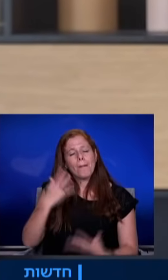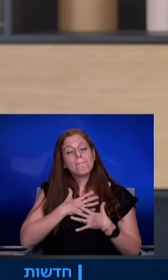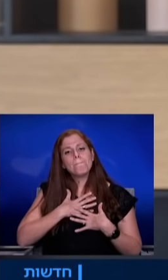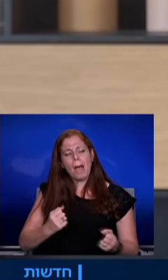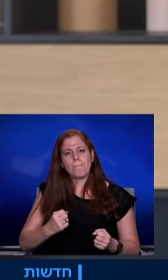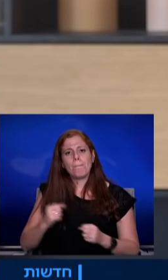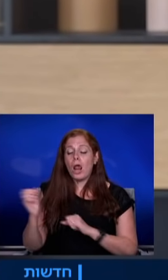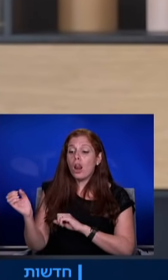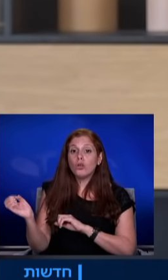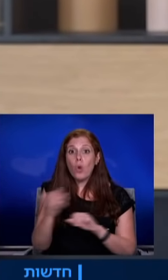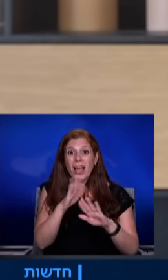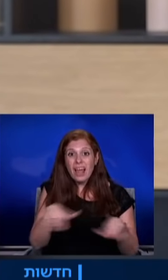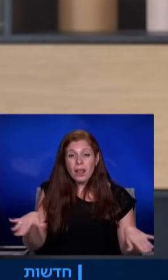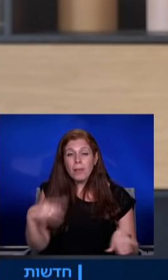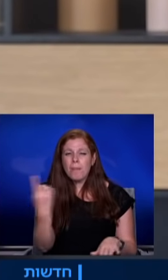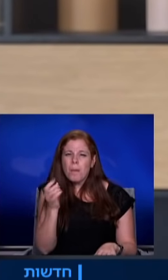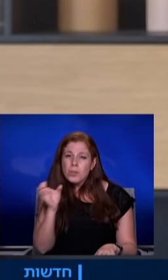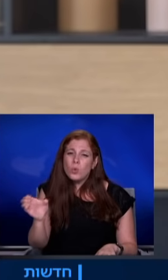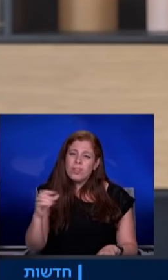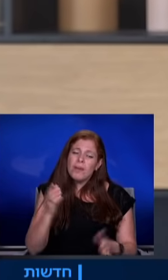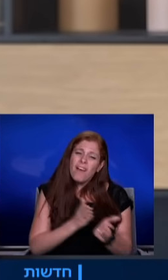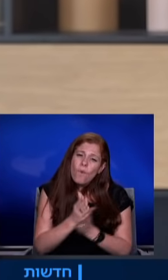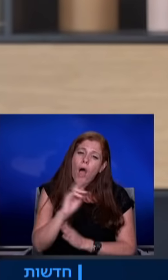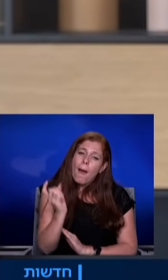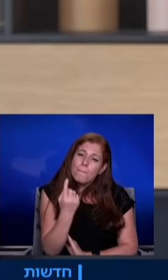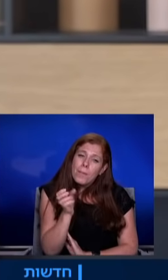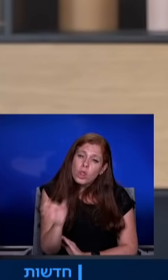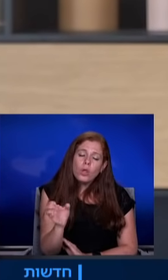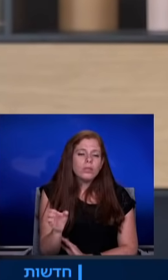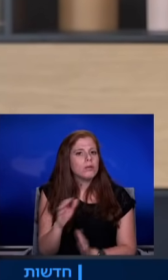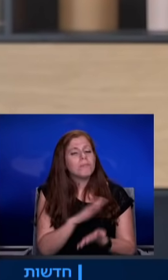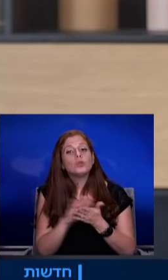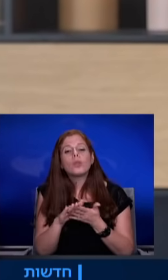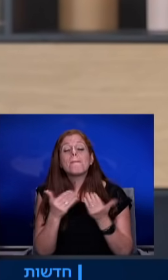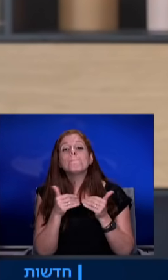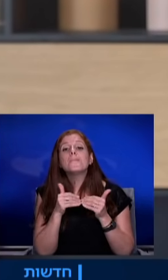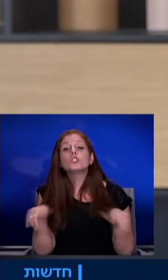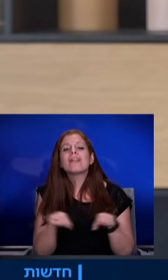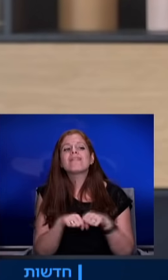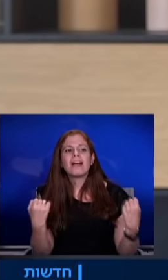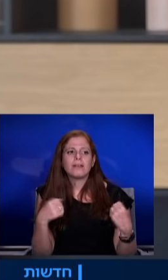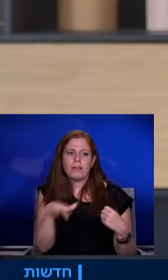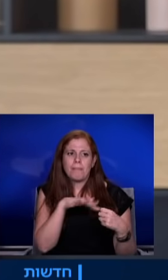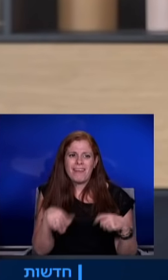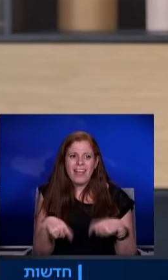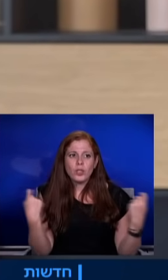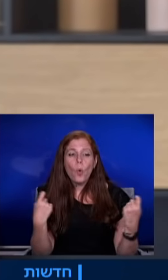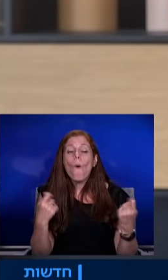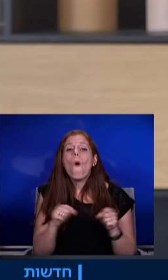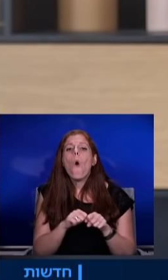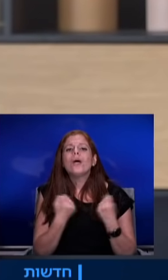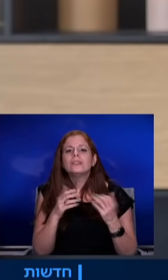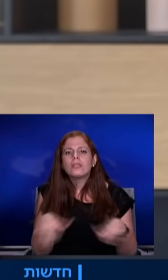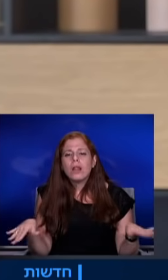הילדים לבידודים מסיביים ולא בפינצטה פשוט משתקת את מערכת החינוך, הורסת את הילדים